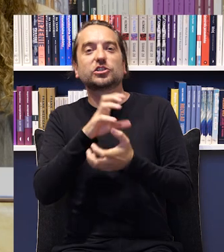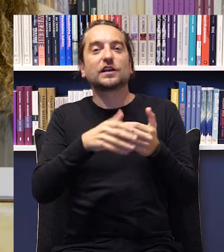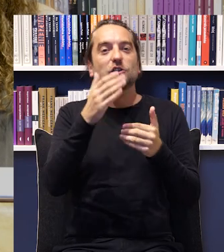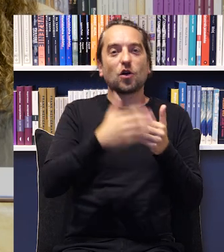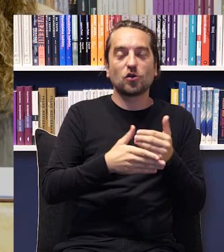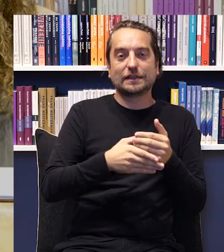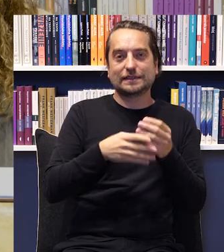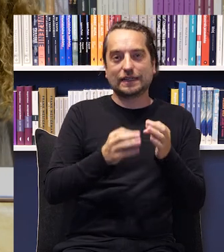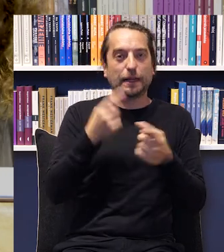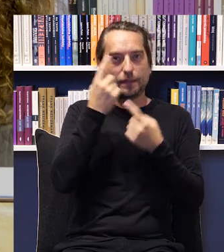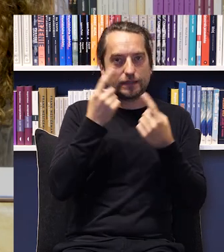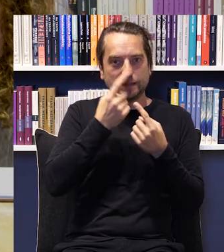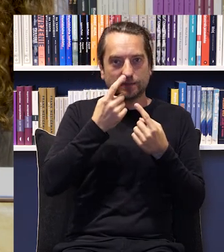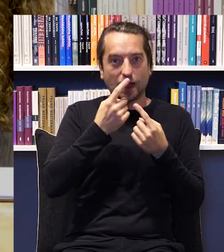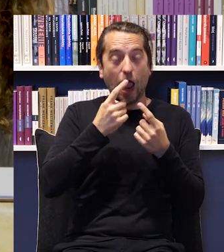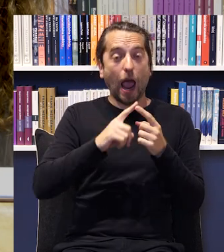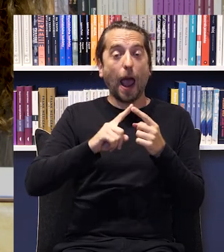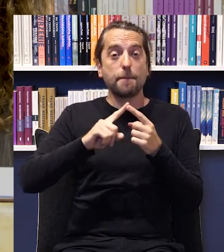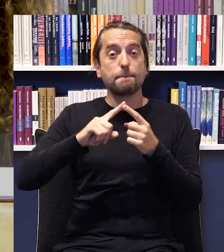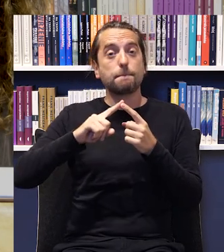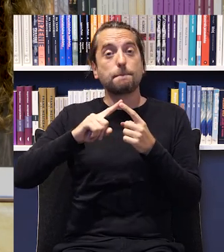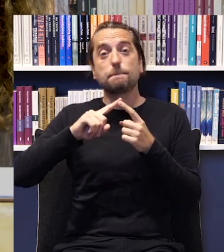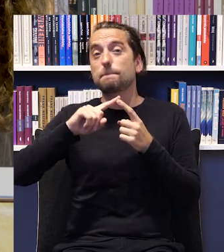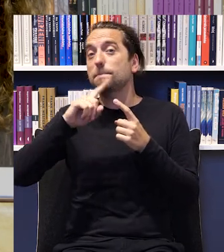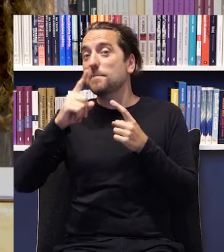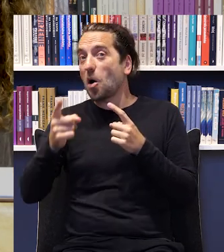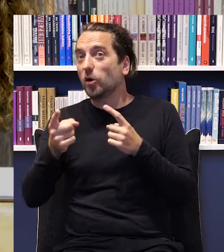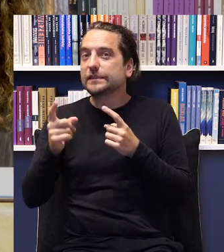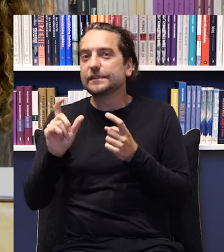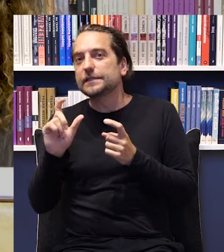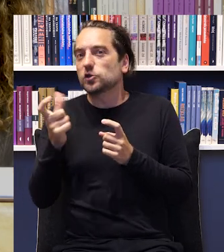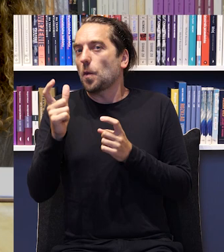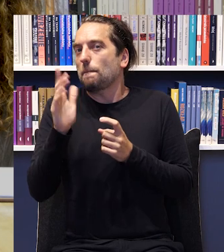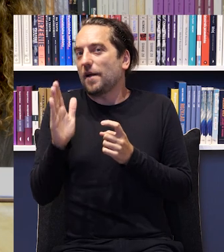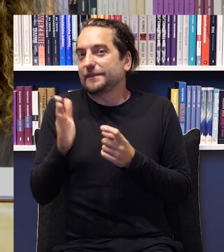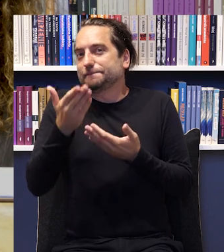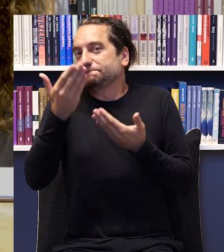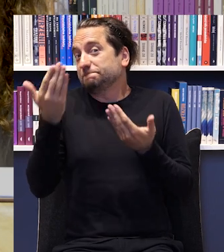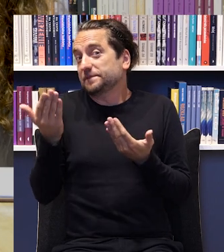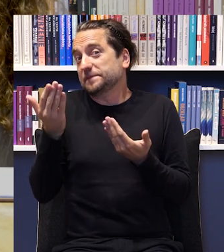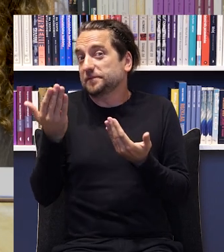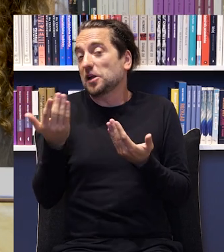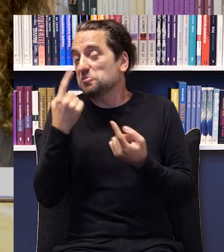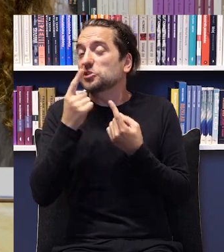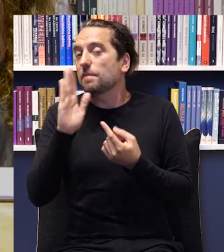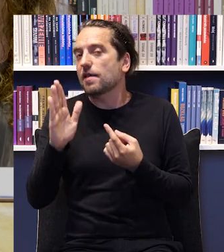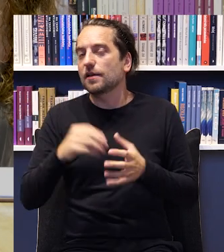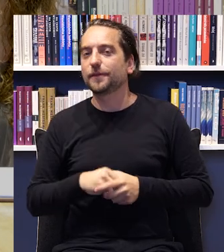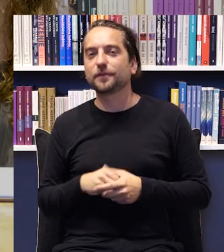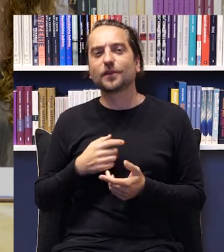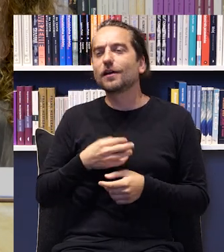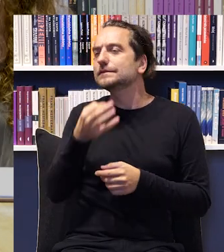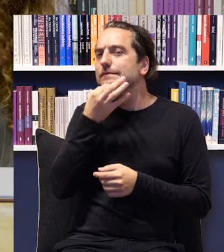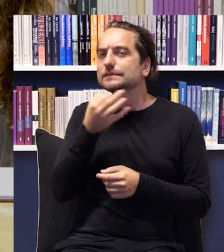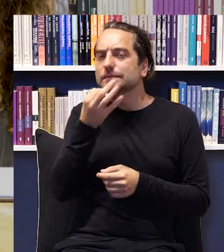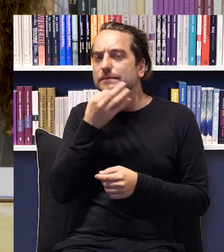świata, jaki znamy, a coś, no właśnie, coś ewentualnie jeszcze będzie po nim. No to ja cię trochę muszę